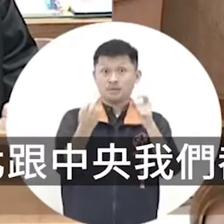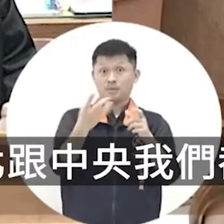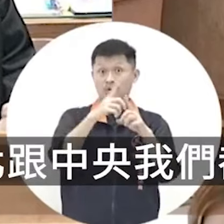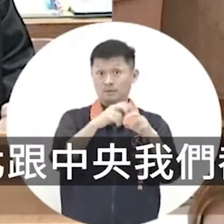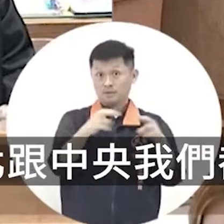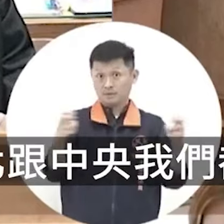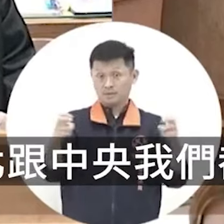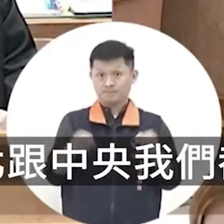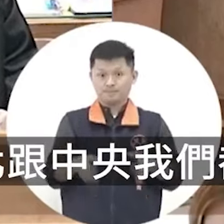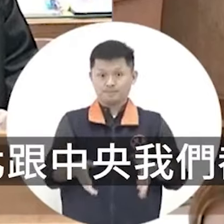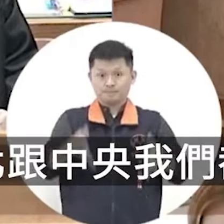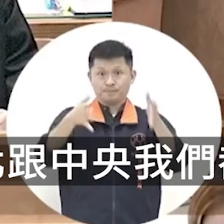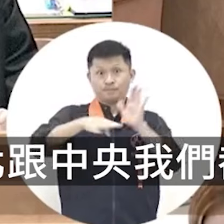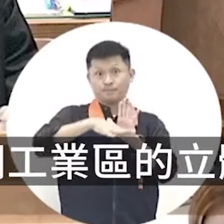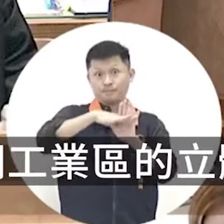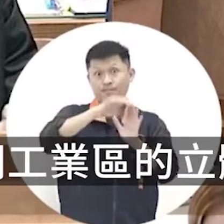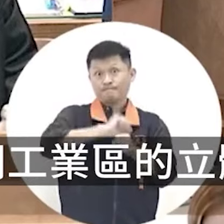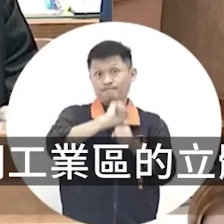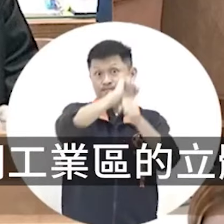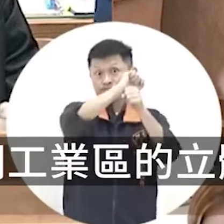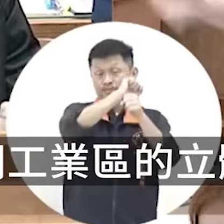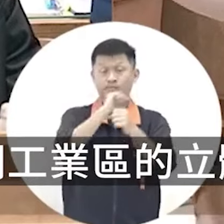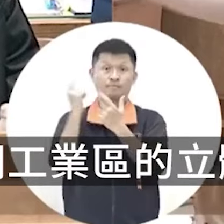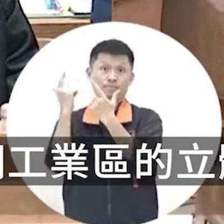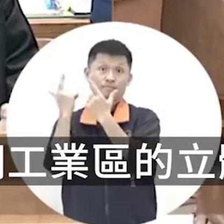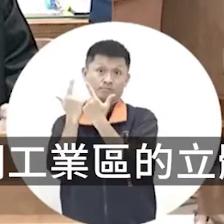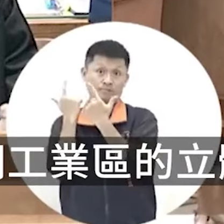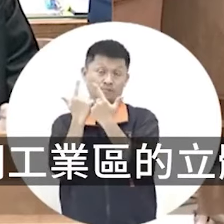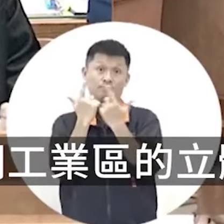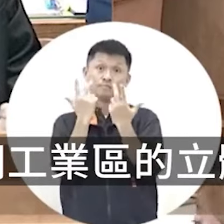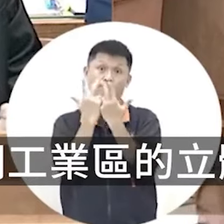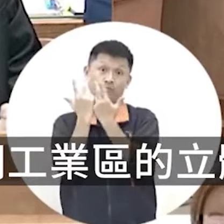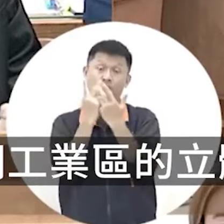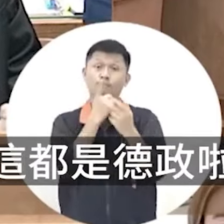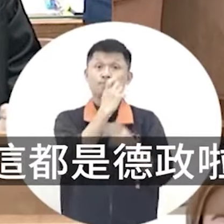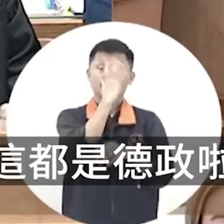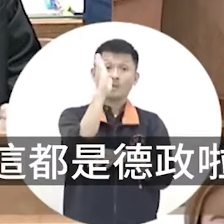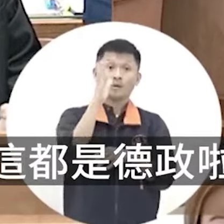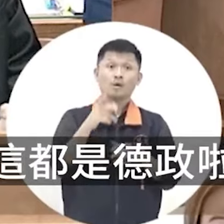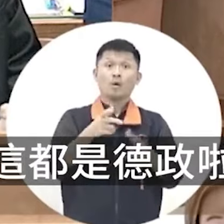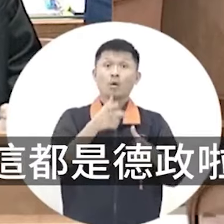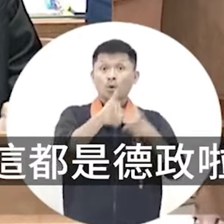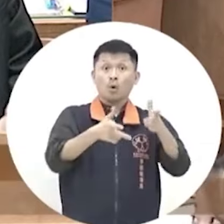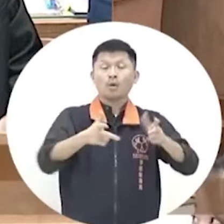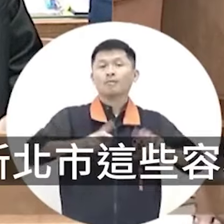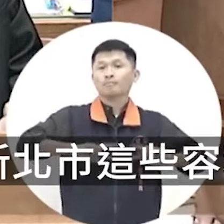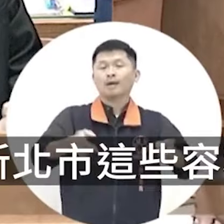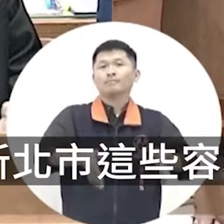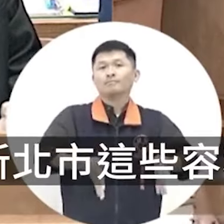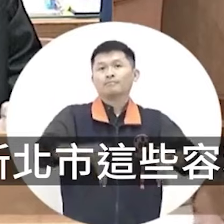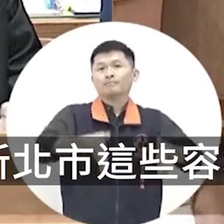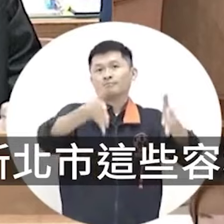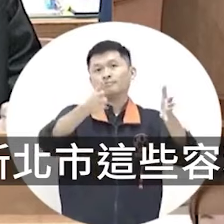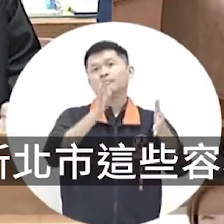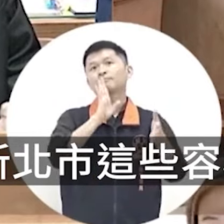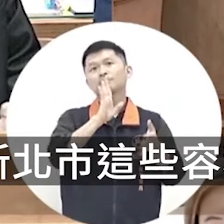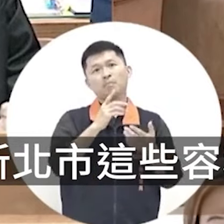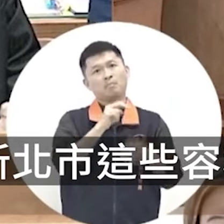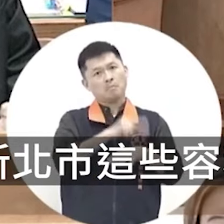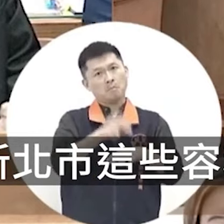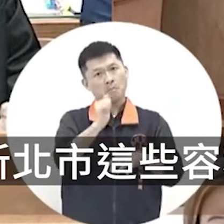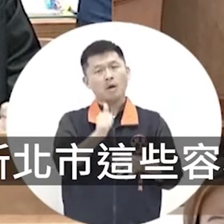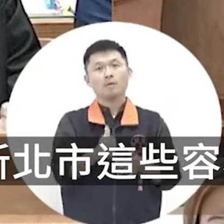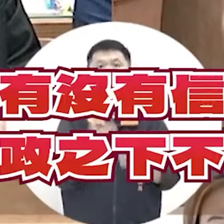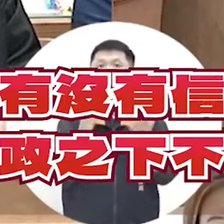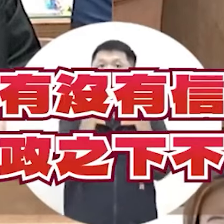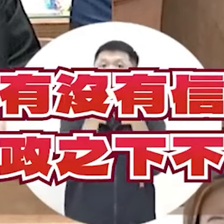新北跟中央我们都有在做，包含我们工业区的立体化等等，这都得证啦。市长，新北市这些